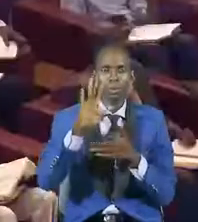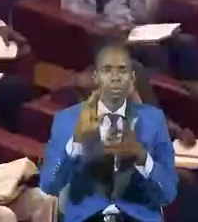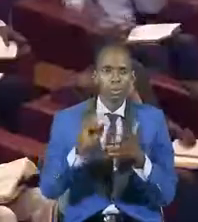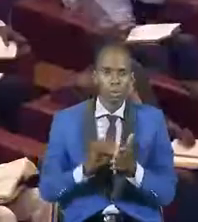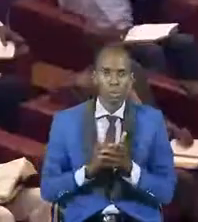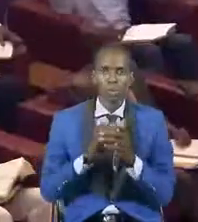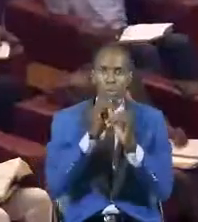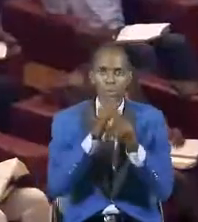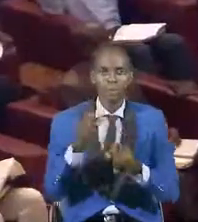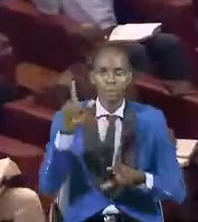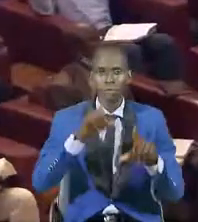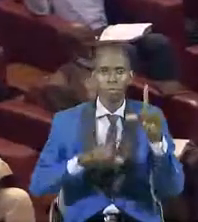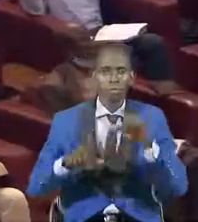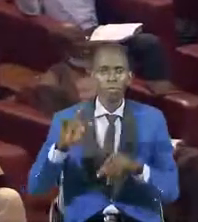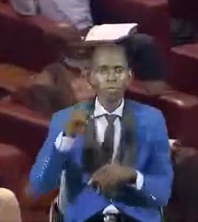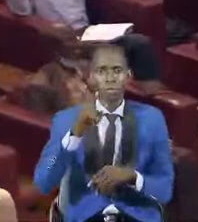Mais donc,